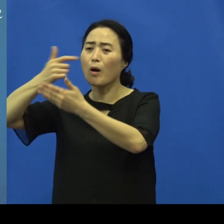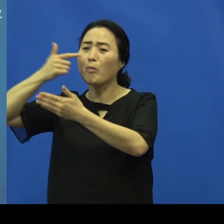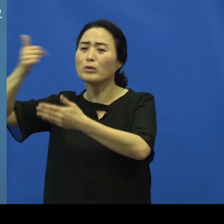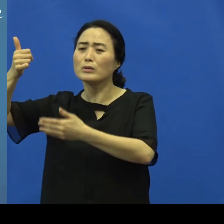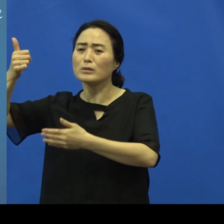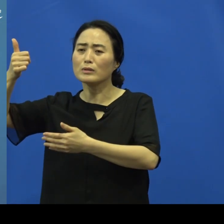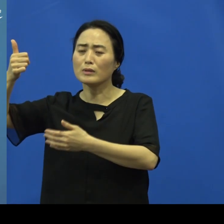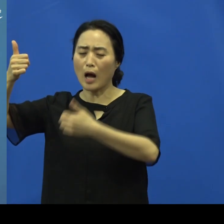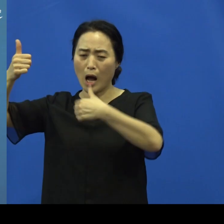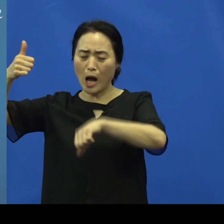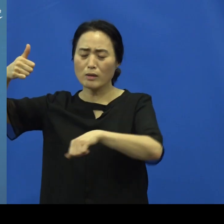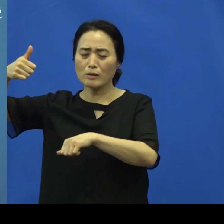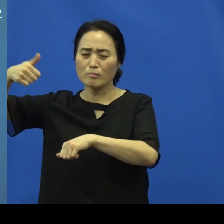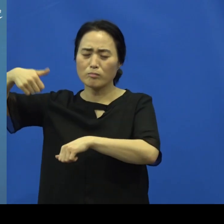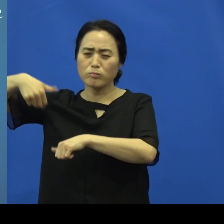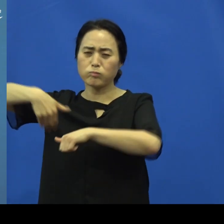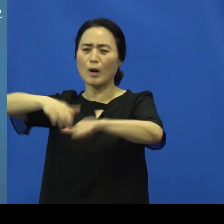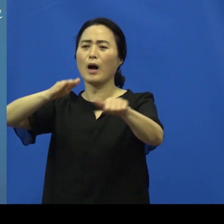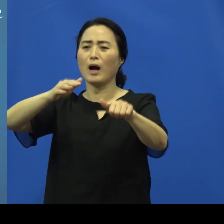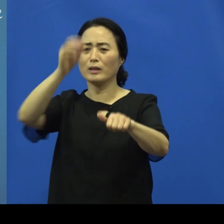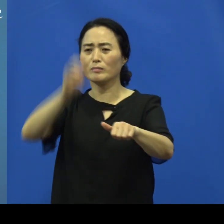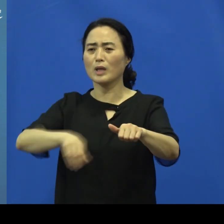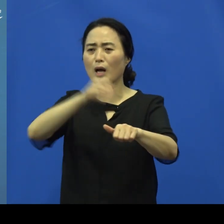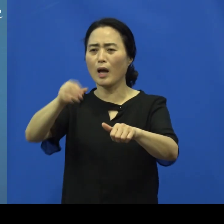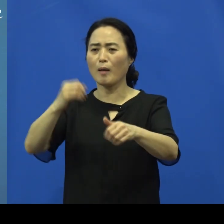아들이 십자가에 매달릴 때